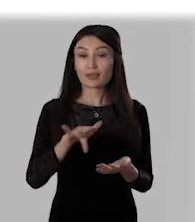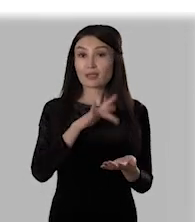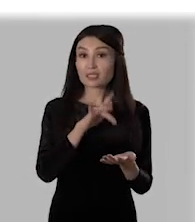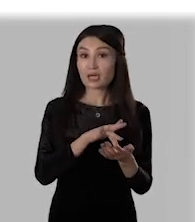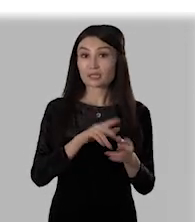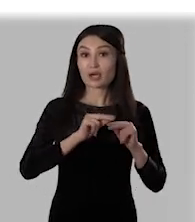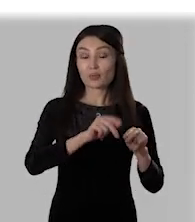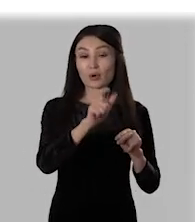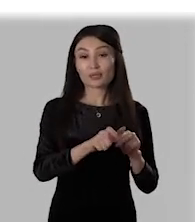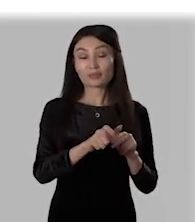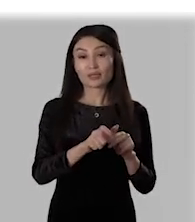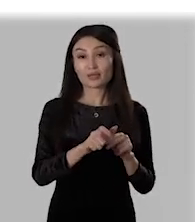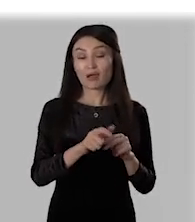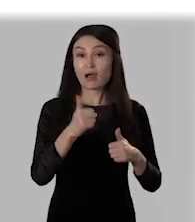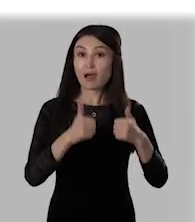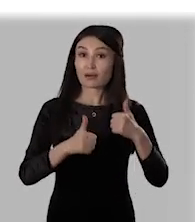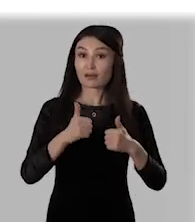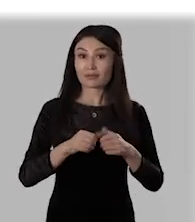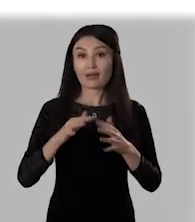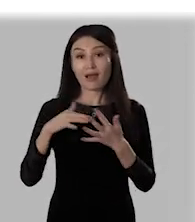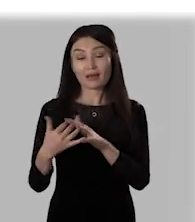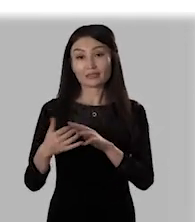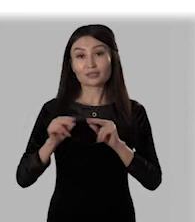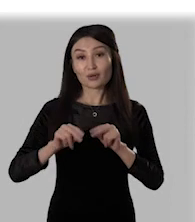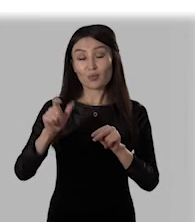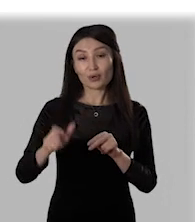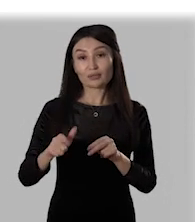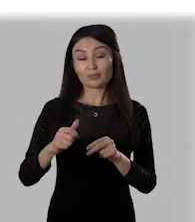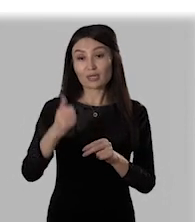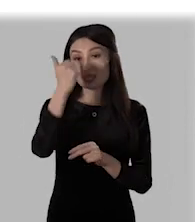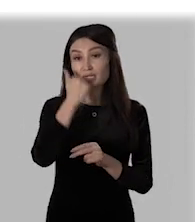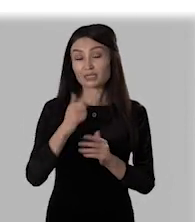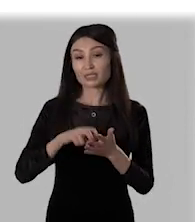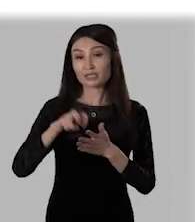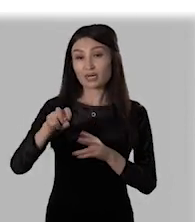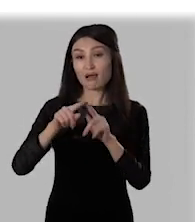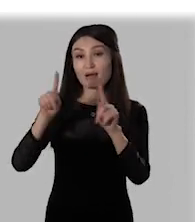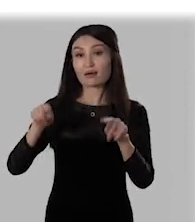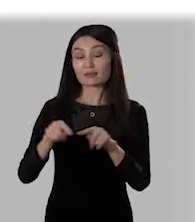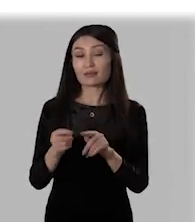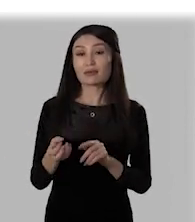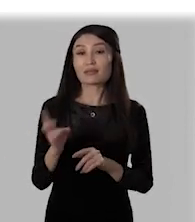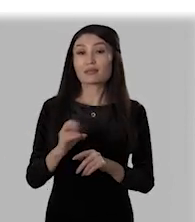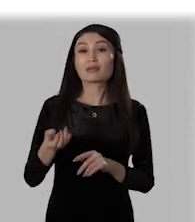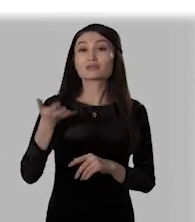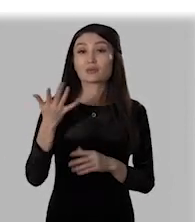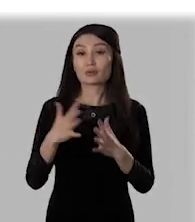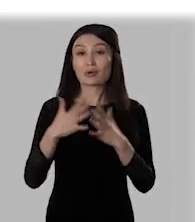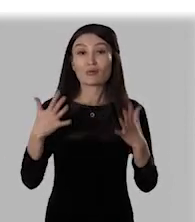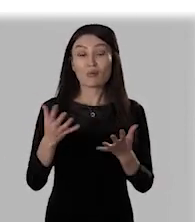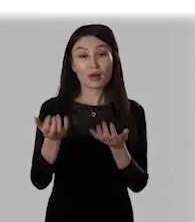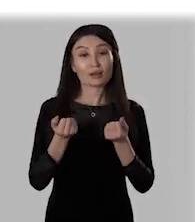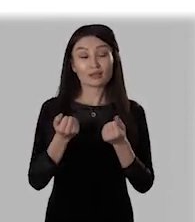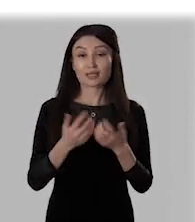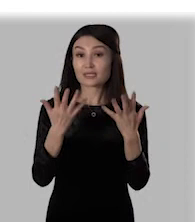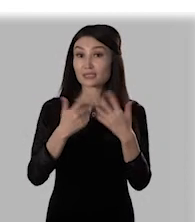Шаардагы мугалимдерге караганда айылдык мугалимдер ыраазычылык катты канчага көп алган?